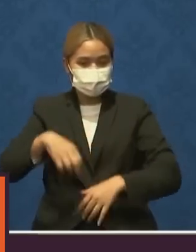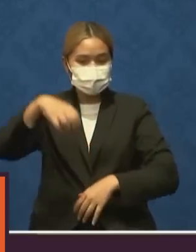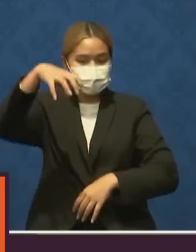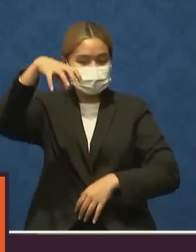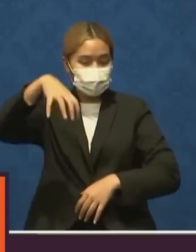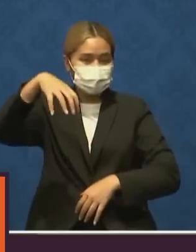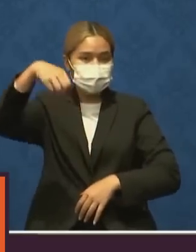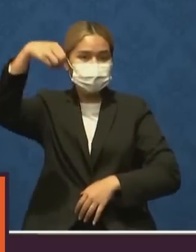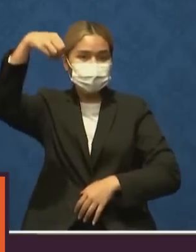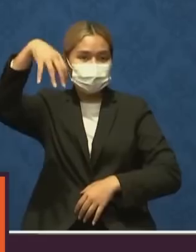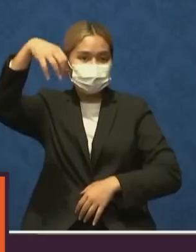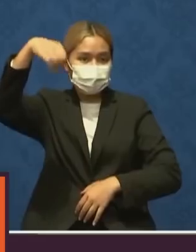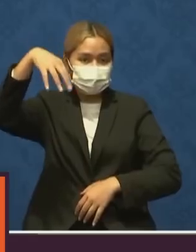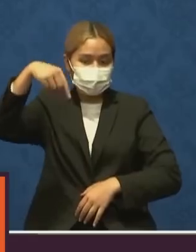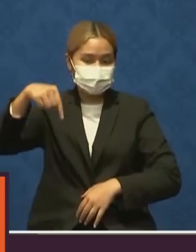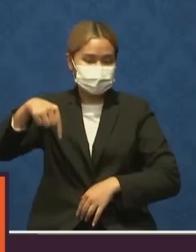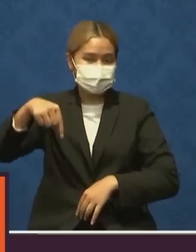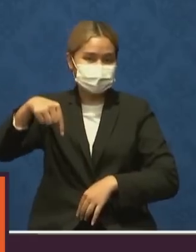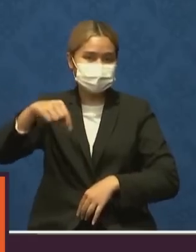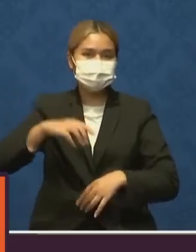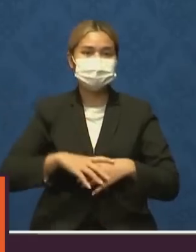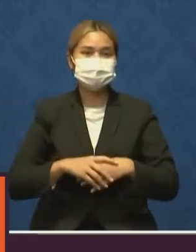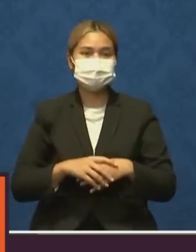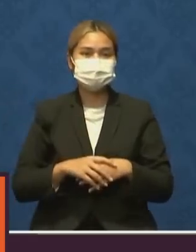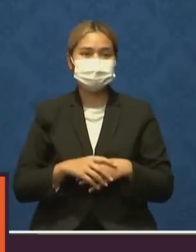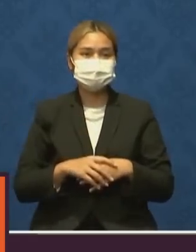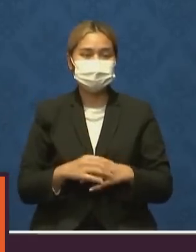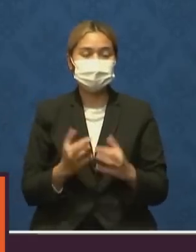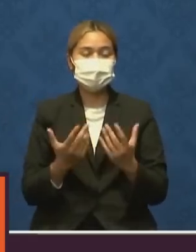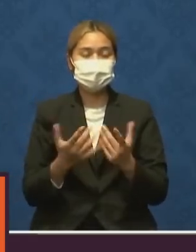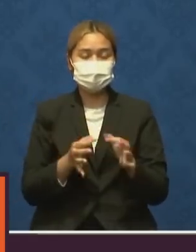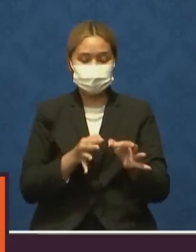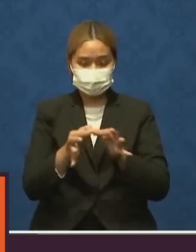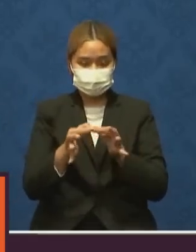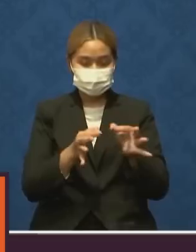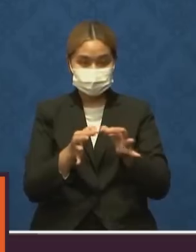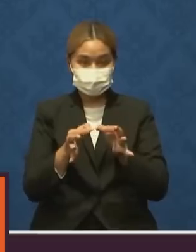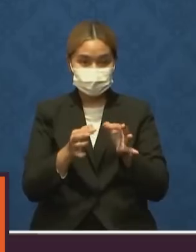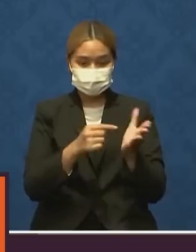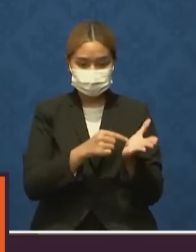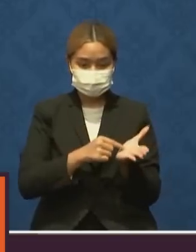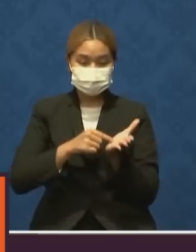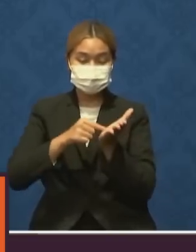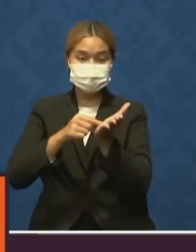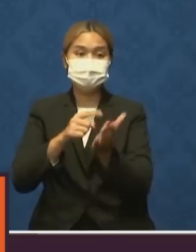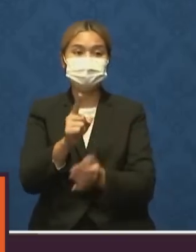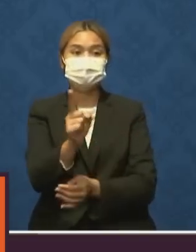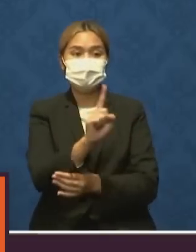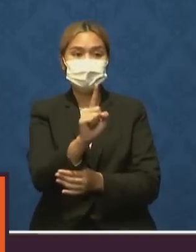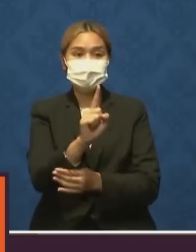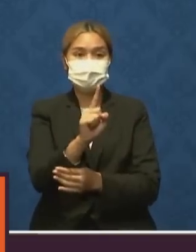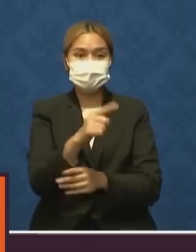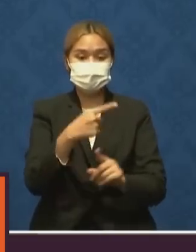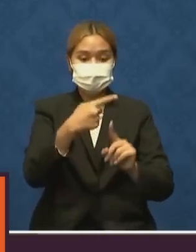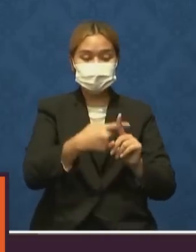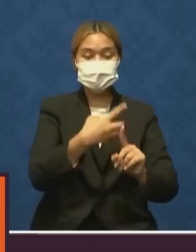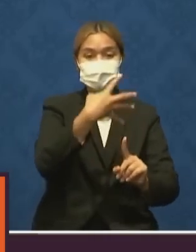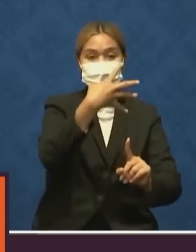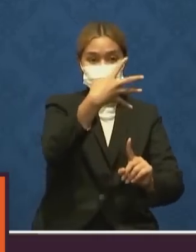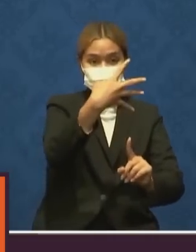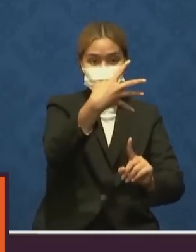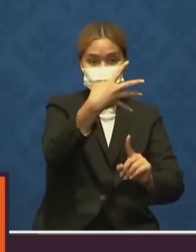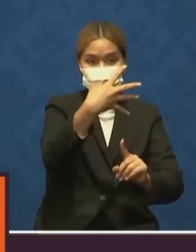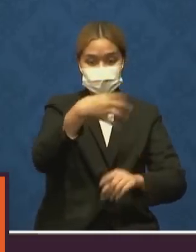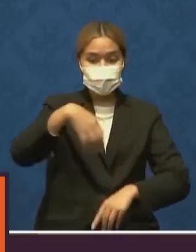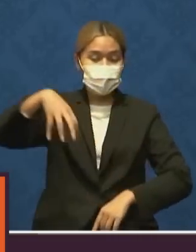ซึผมวไม่ใช่ครับแล้ผมขอยกขอมูลอกอหนึงให้ทานเหภาพเมอเดเมษาเรามีลไฟฟามาก